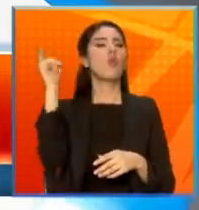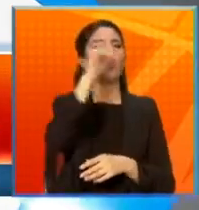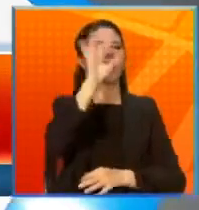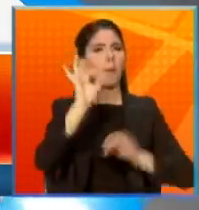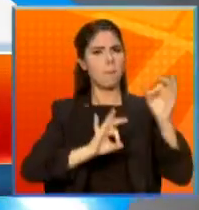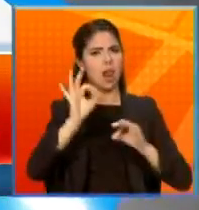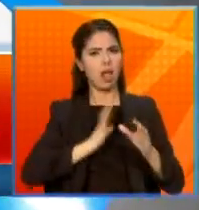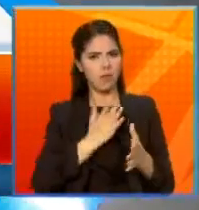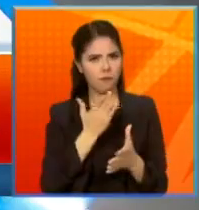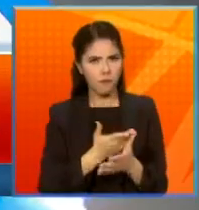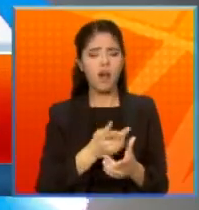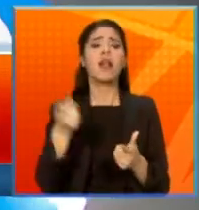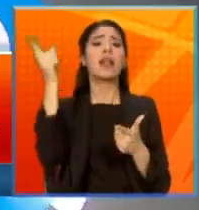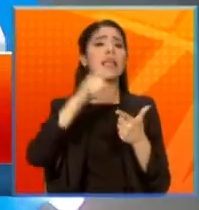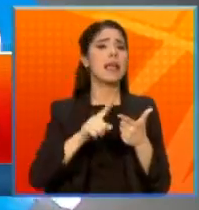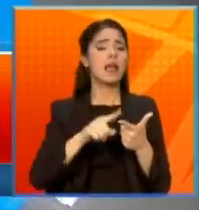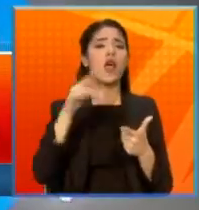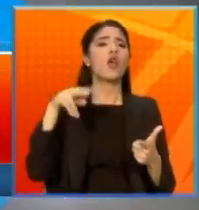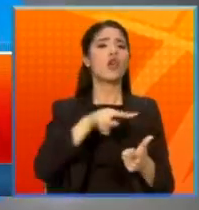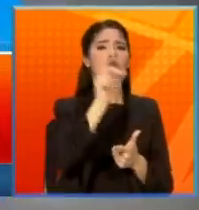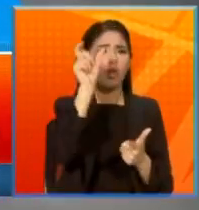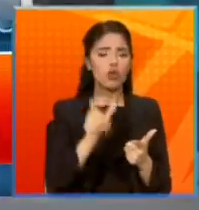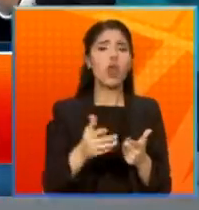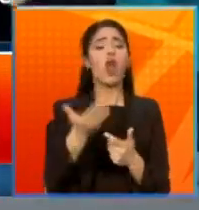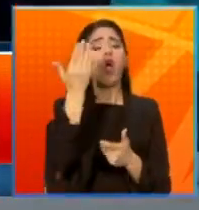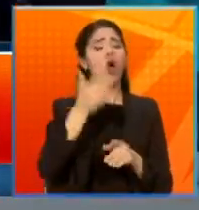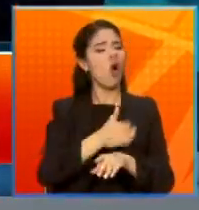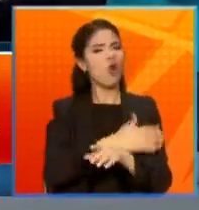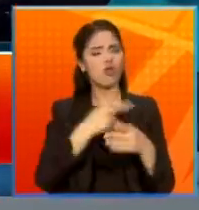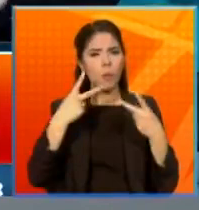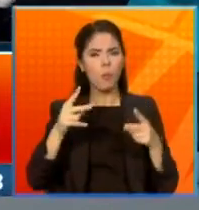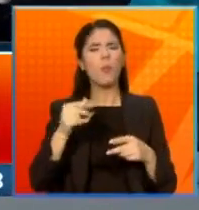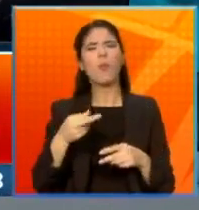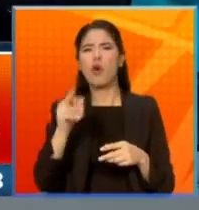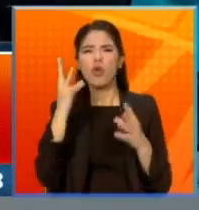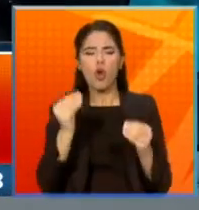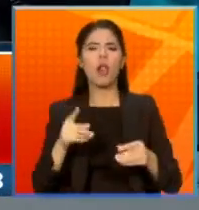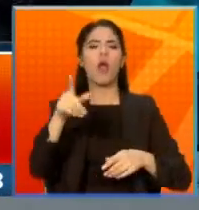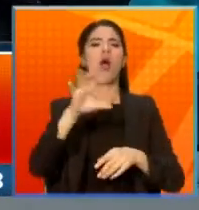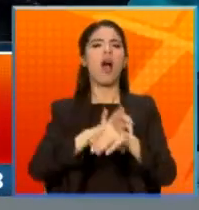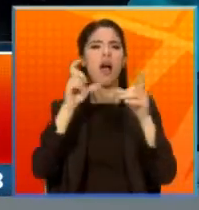indiği. İkincisi ise yolcuların önceden boşaltılmış ve karantina şartlarına göre hazırlanmış Doktor